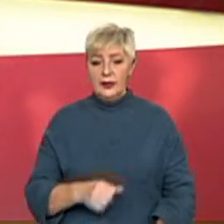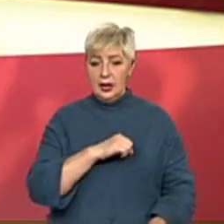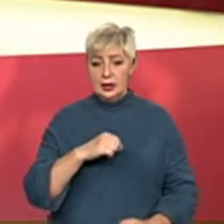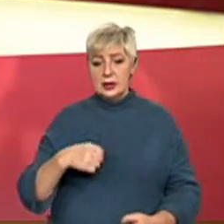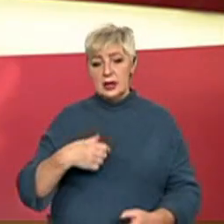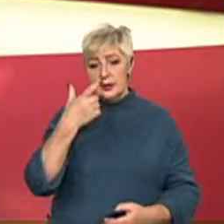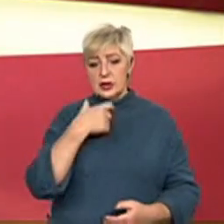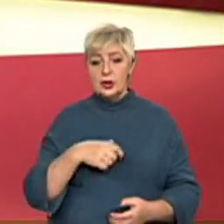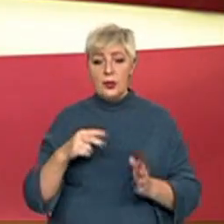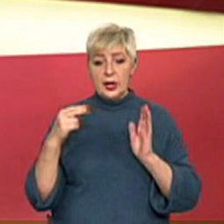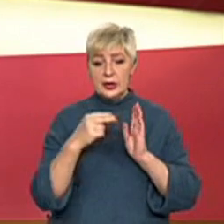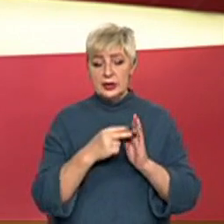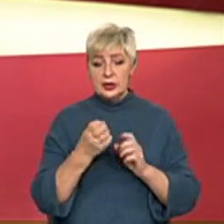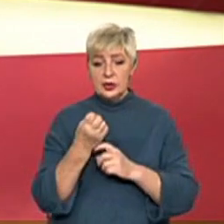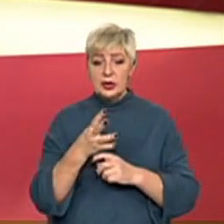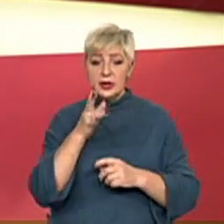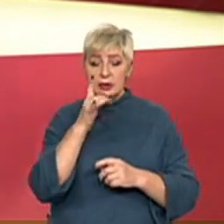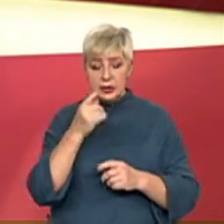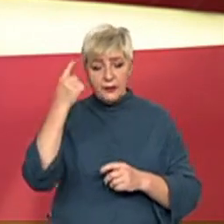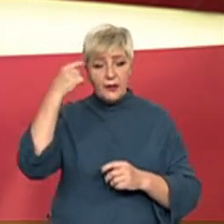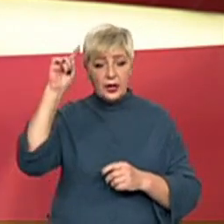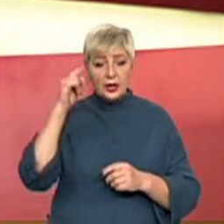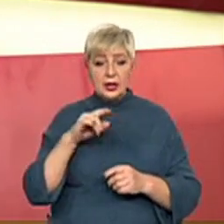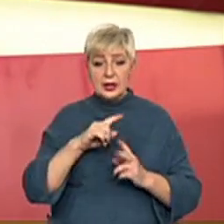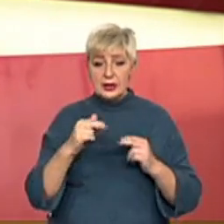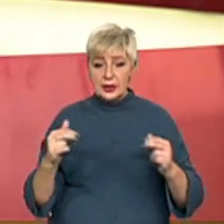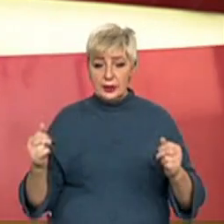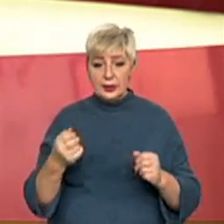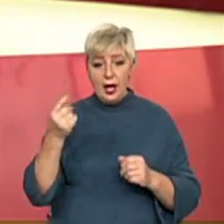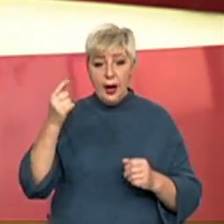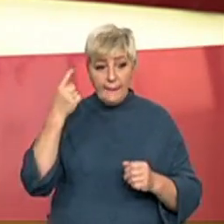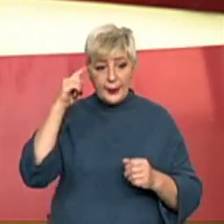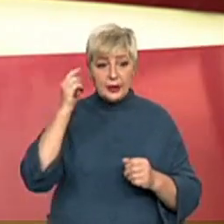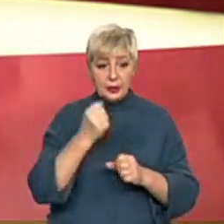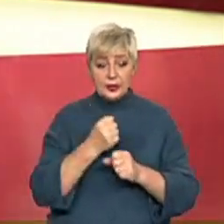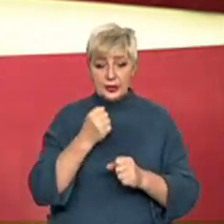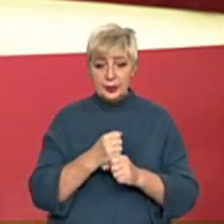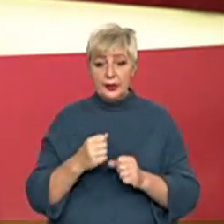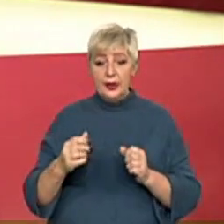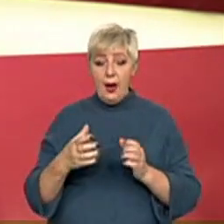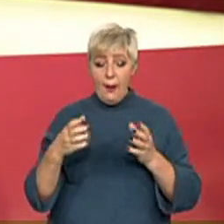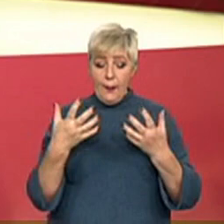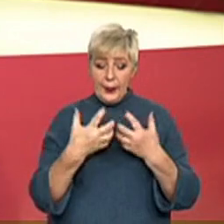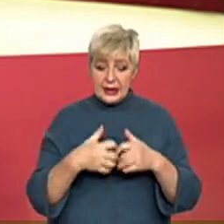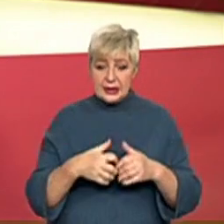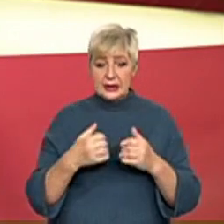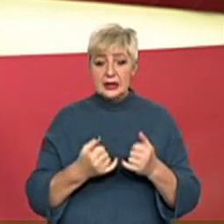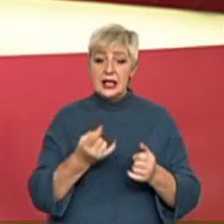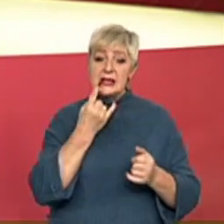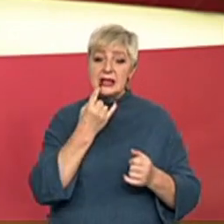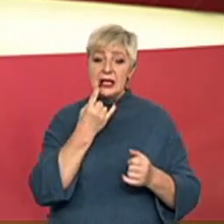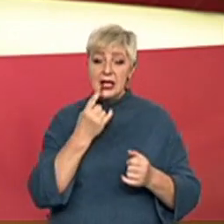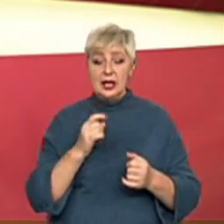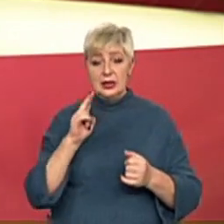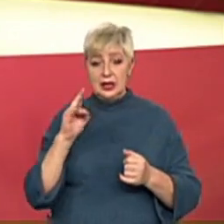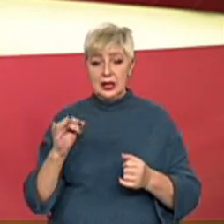Сам собі розетка. 14-річний винахідник з Дніпра створив пристрій для зарядки телефону. Працює він під час ходьби